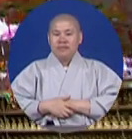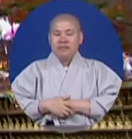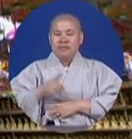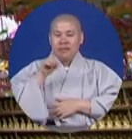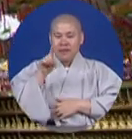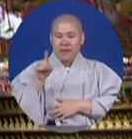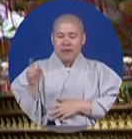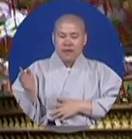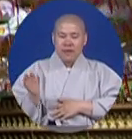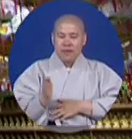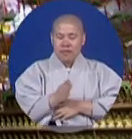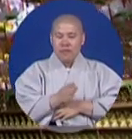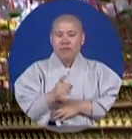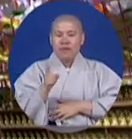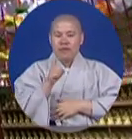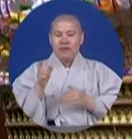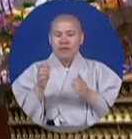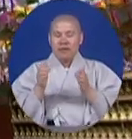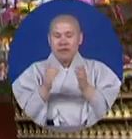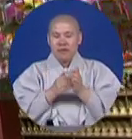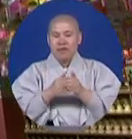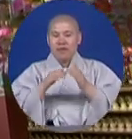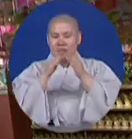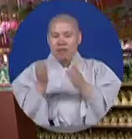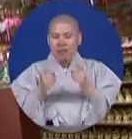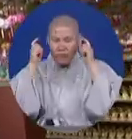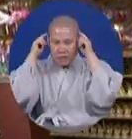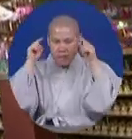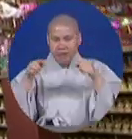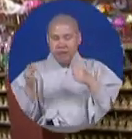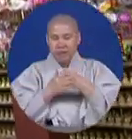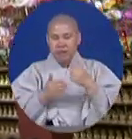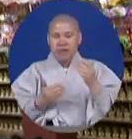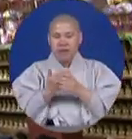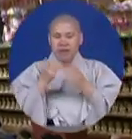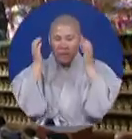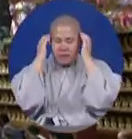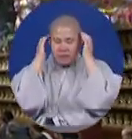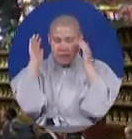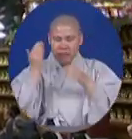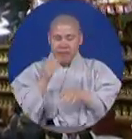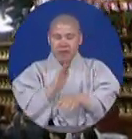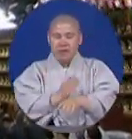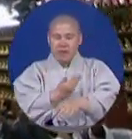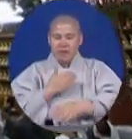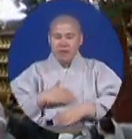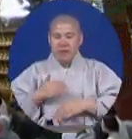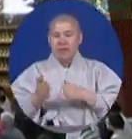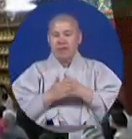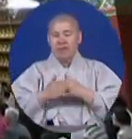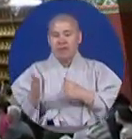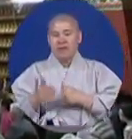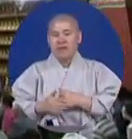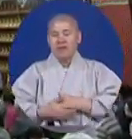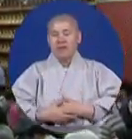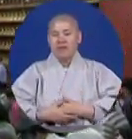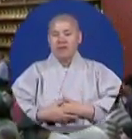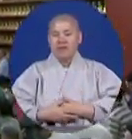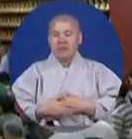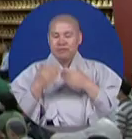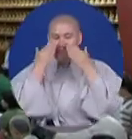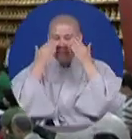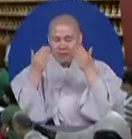하나에서부터 10까지 다 어리석어서 생긴 고통이에요. 뭘 잘못 알아서 그렇다.